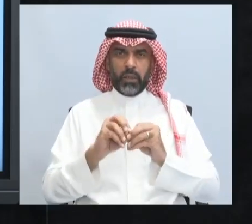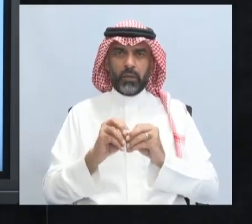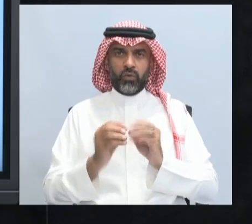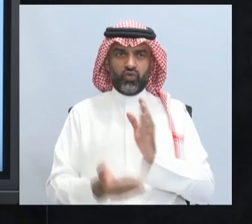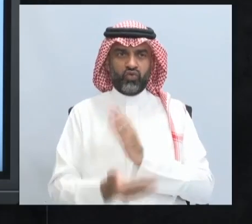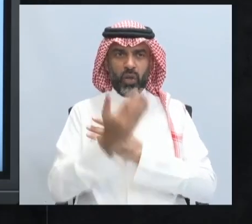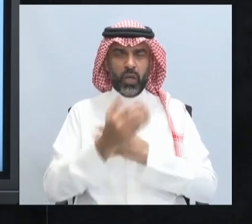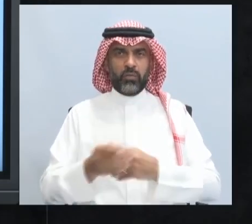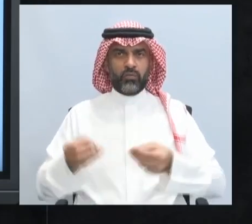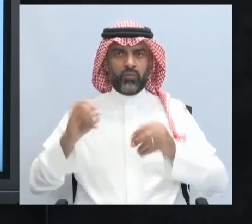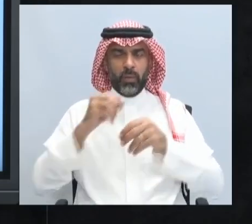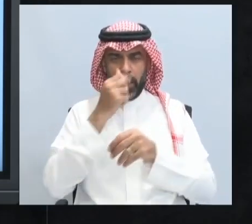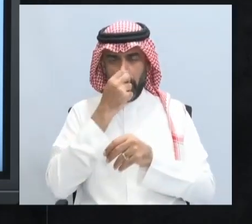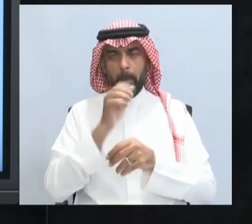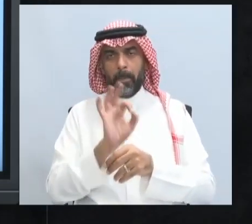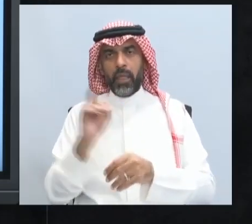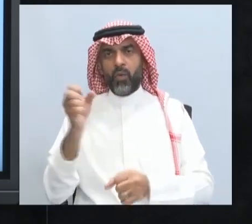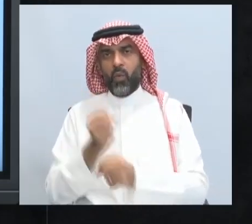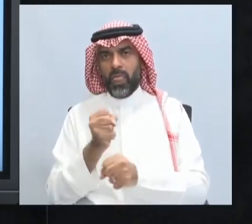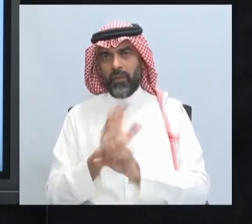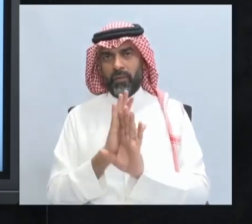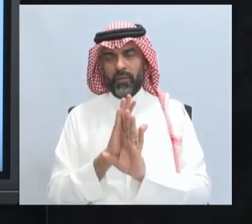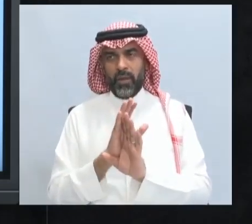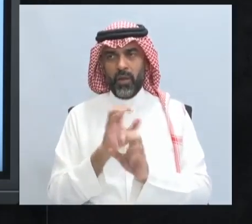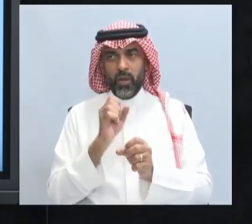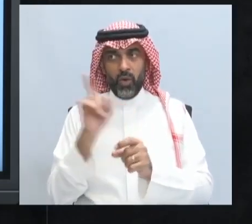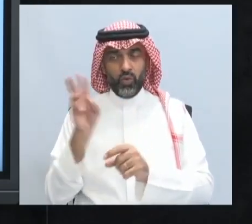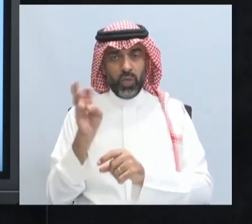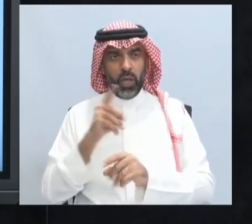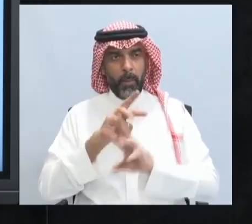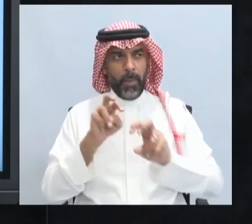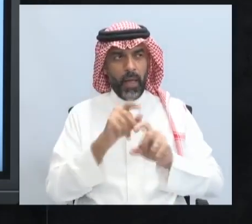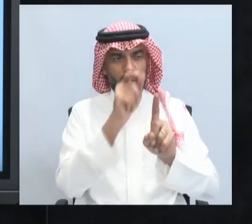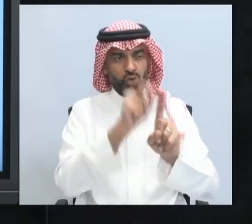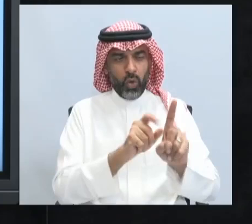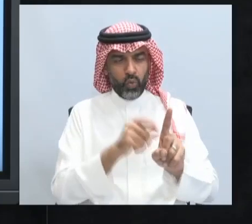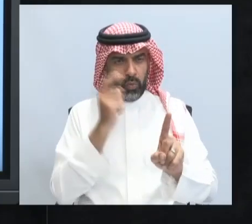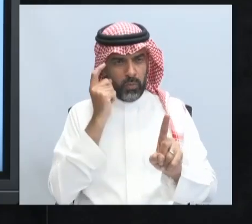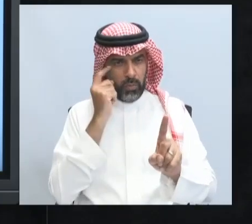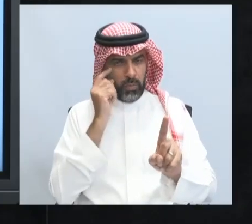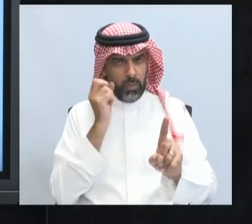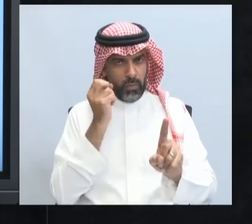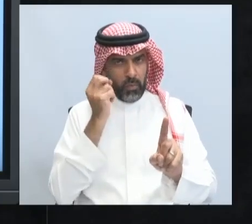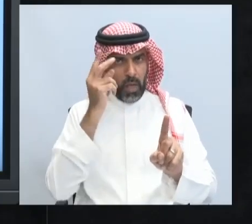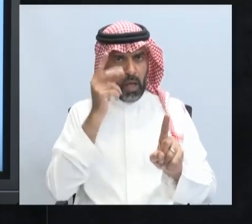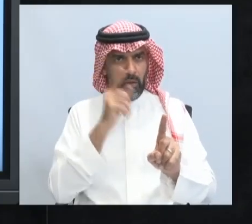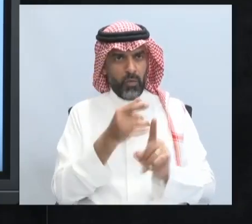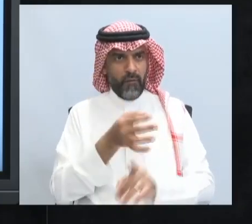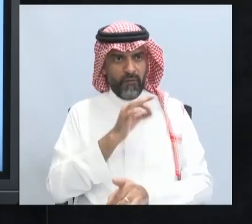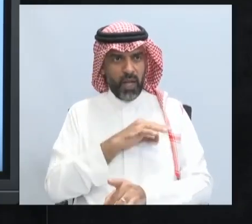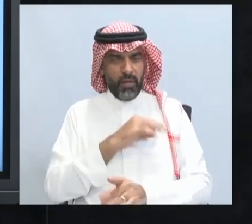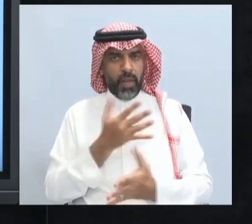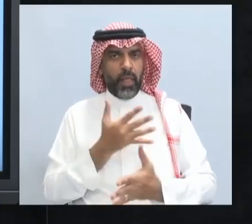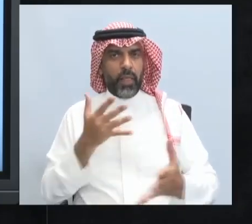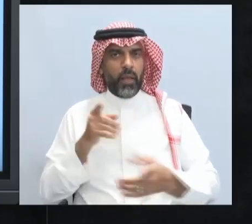العليا في خدمه المجتمع او في الارباح او في الابتكار والابداع وبالتالي لابد ان يكون هذا اسلوب حياه